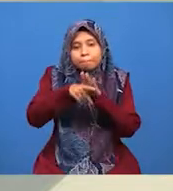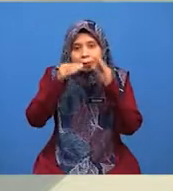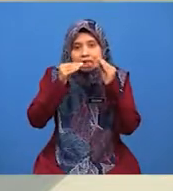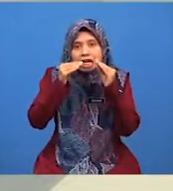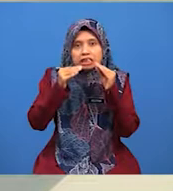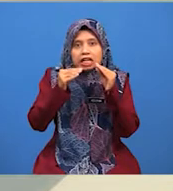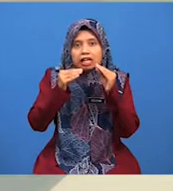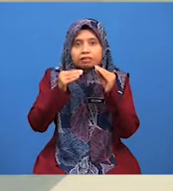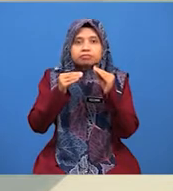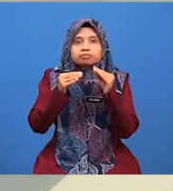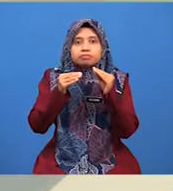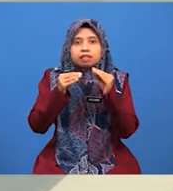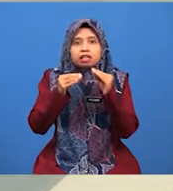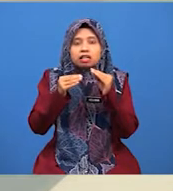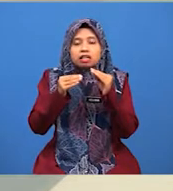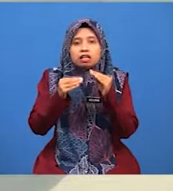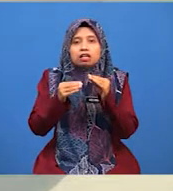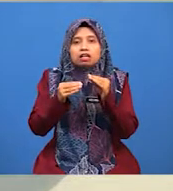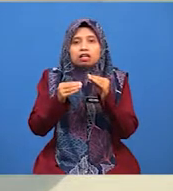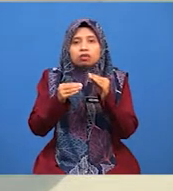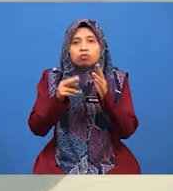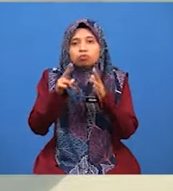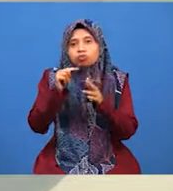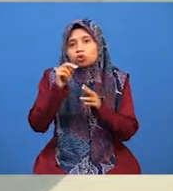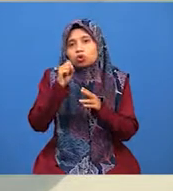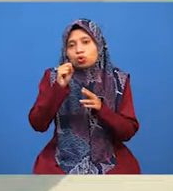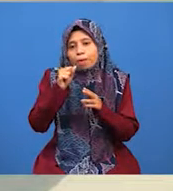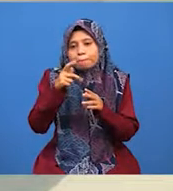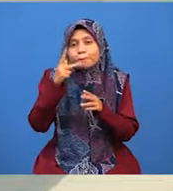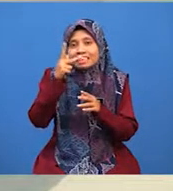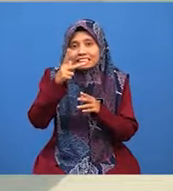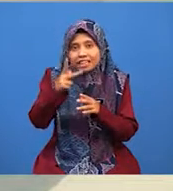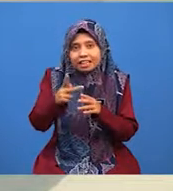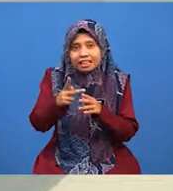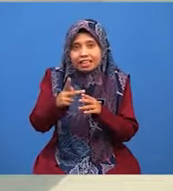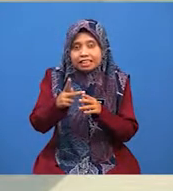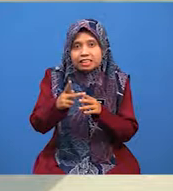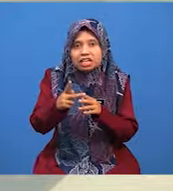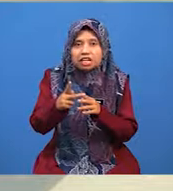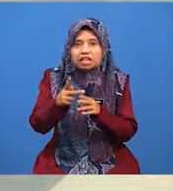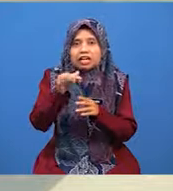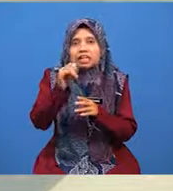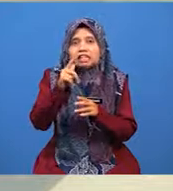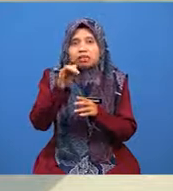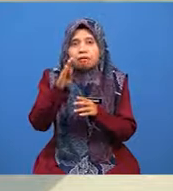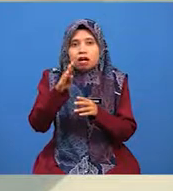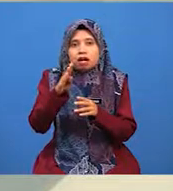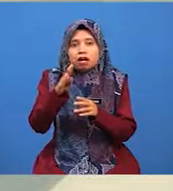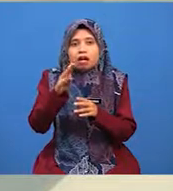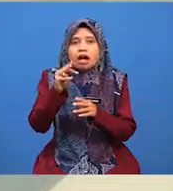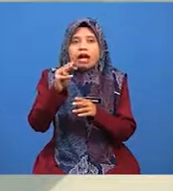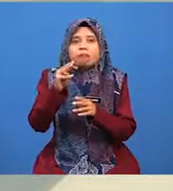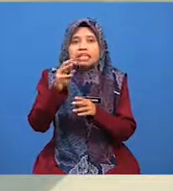Manakala, pengajaran pula merupakan unsur pesanan, iktibar dan